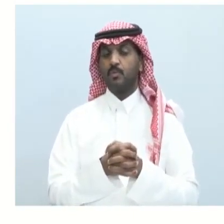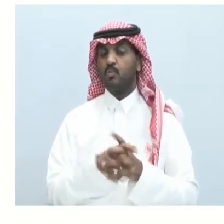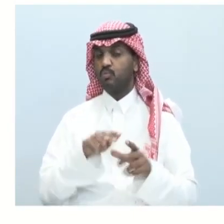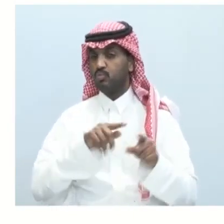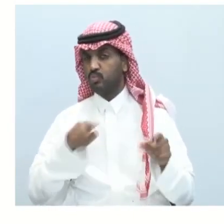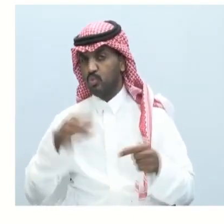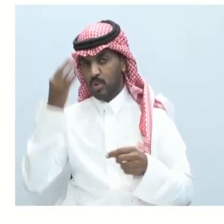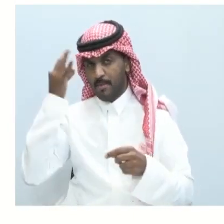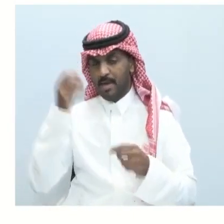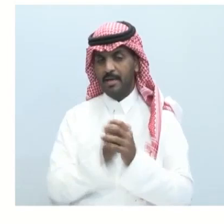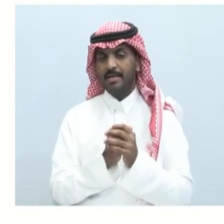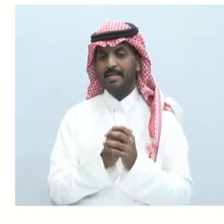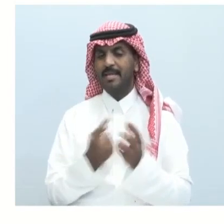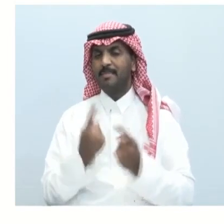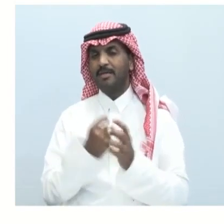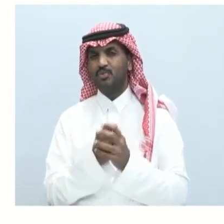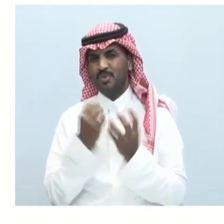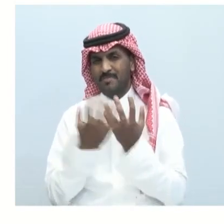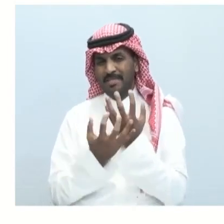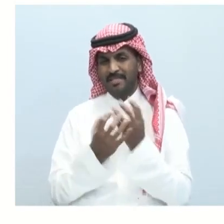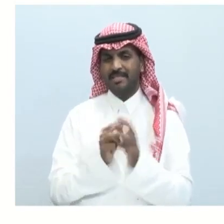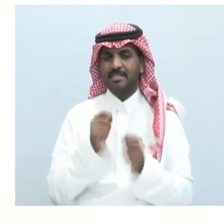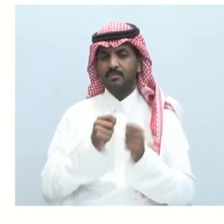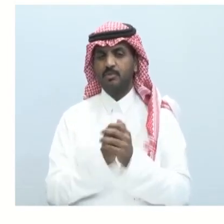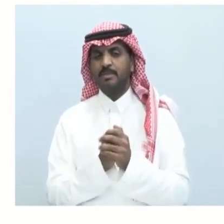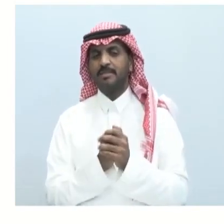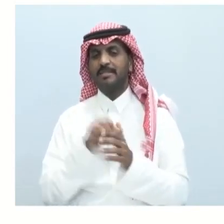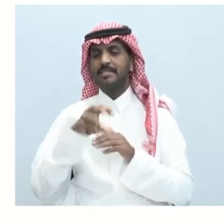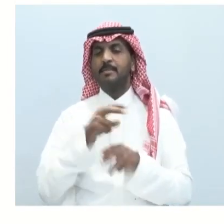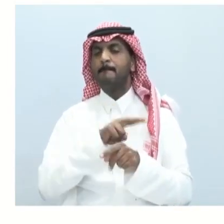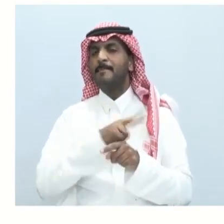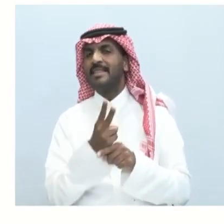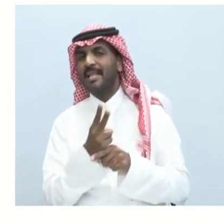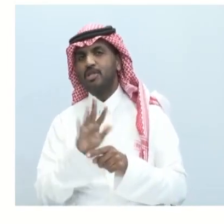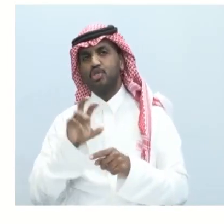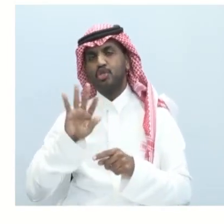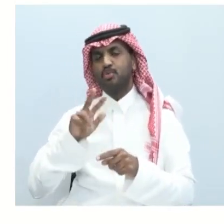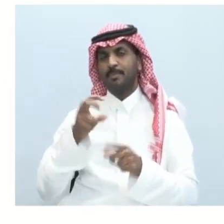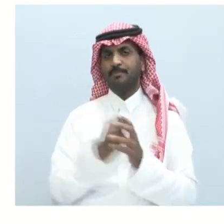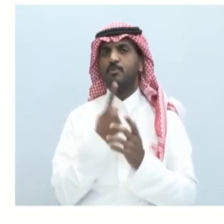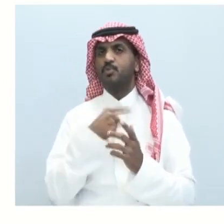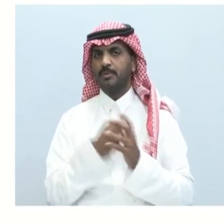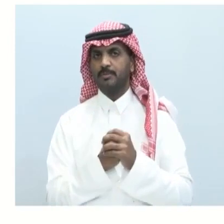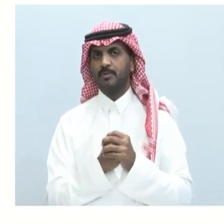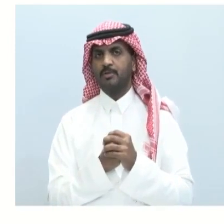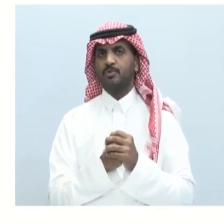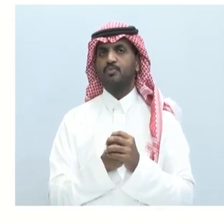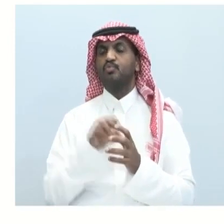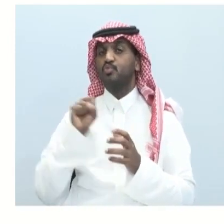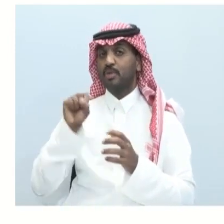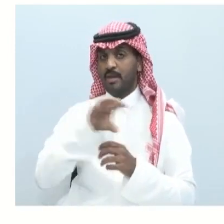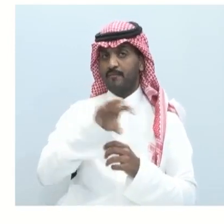النبات والبكتيريا يستخدمون كلمه قسم بدل شعبه اذا عندما نريد ان نصنف